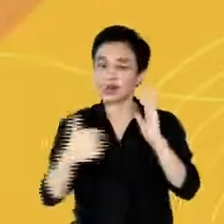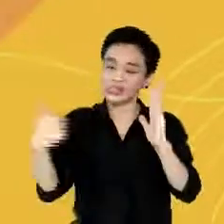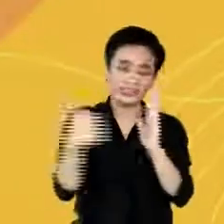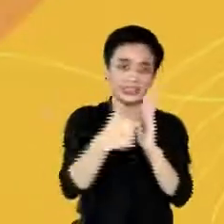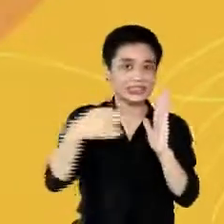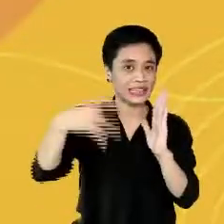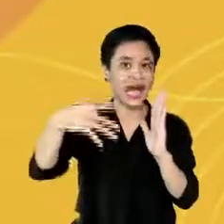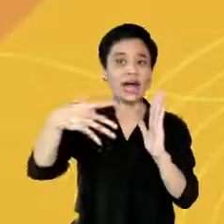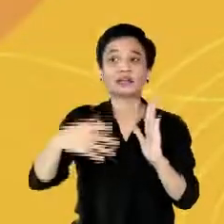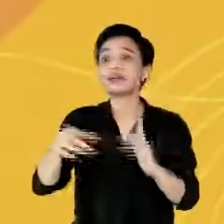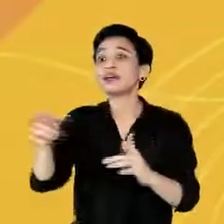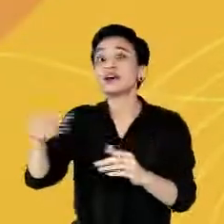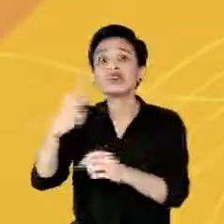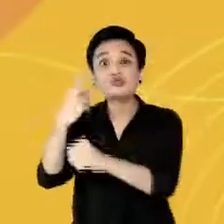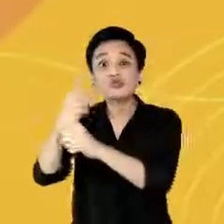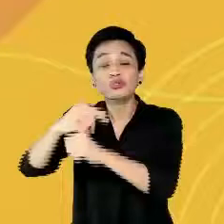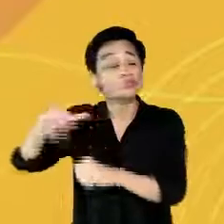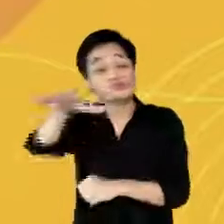gurunya